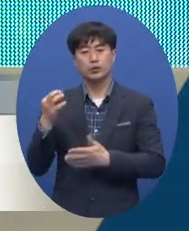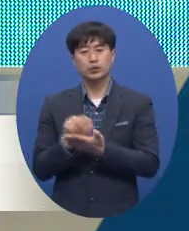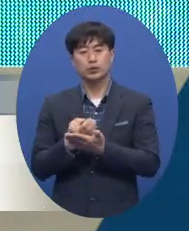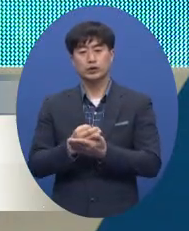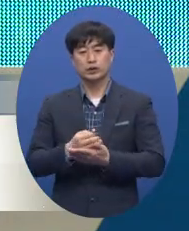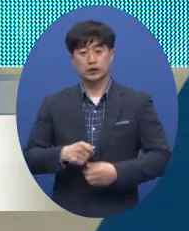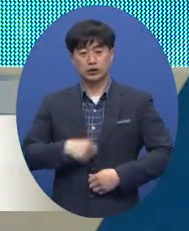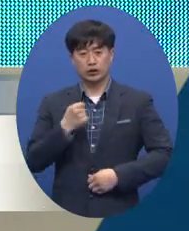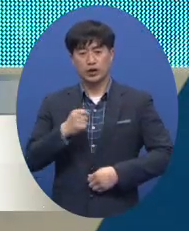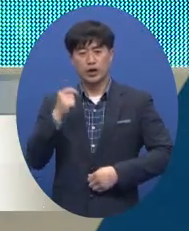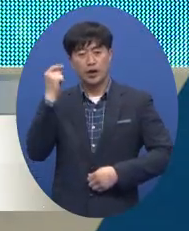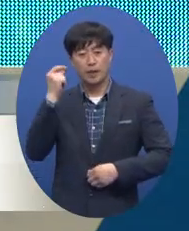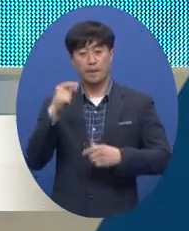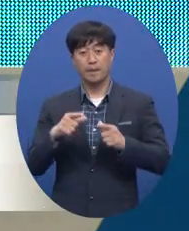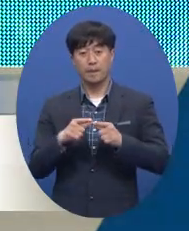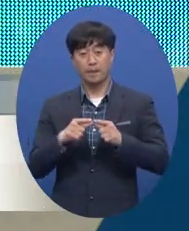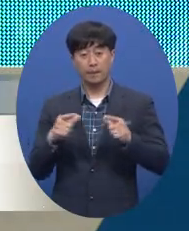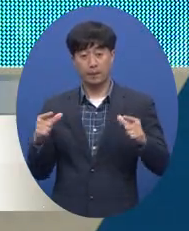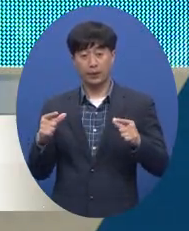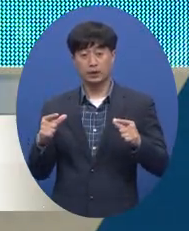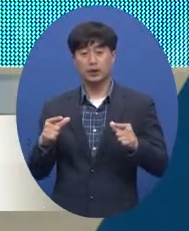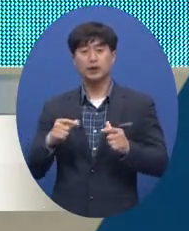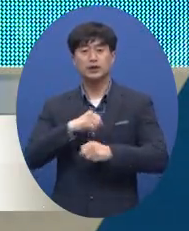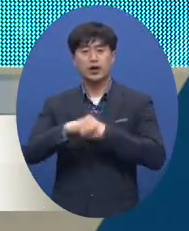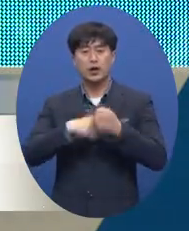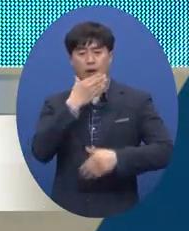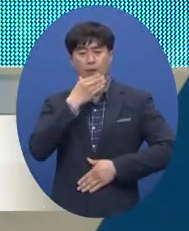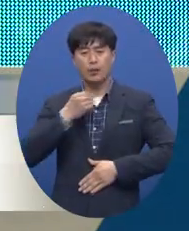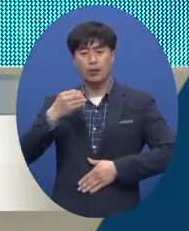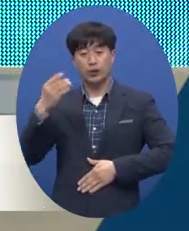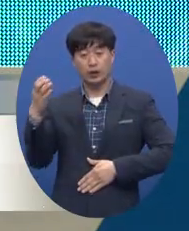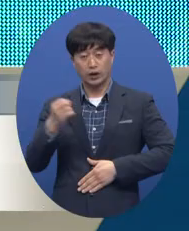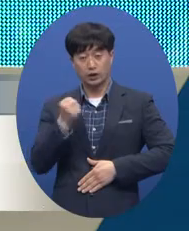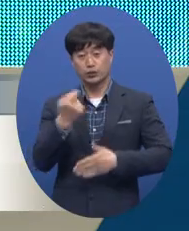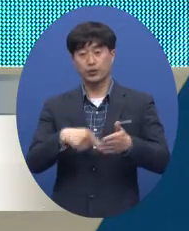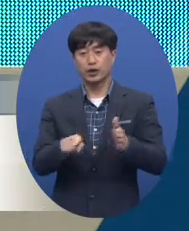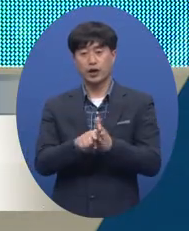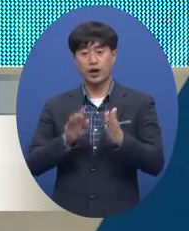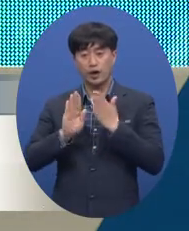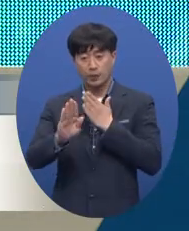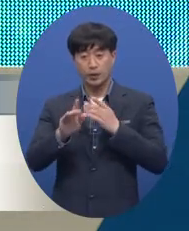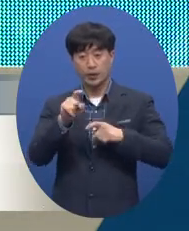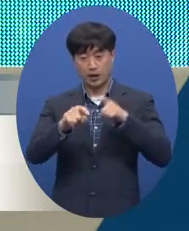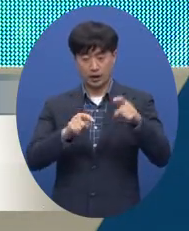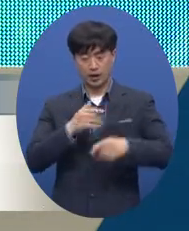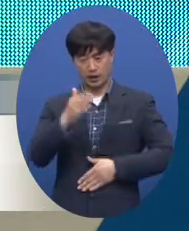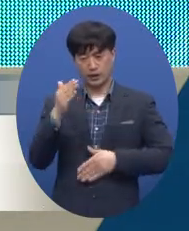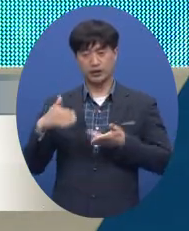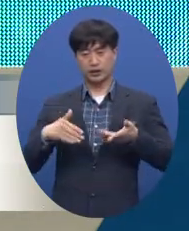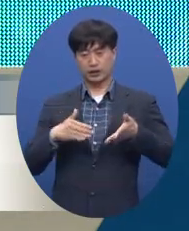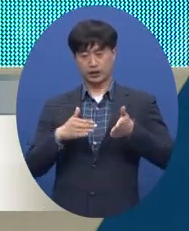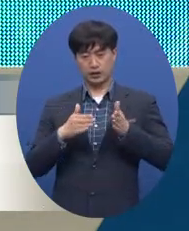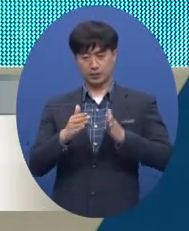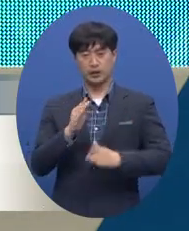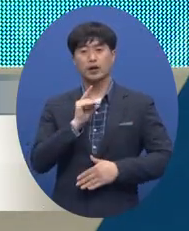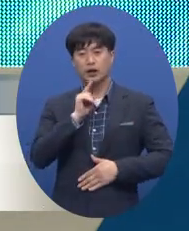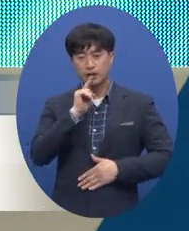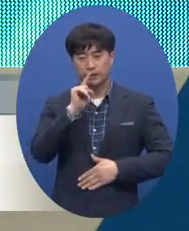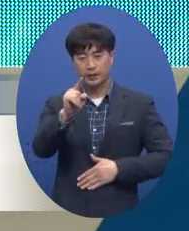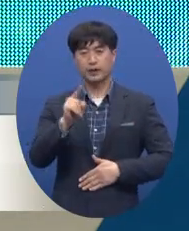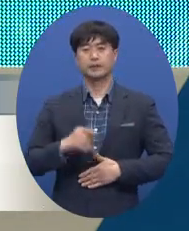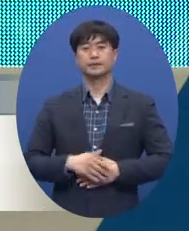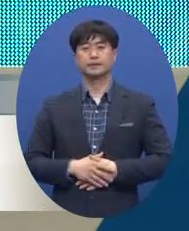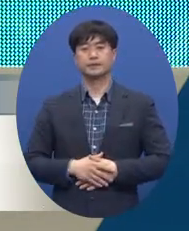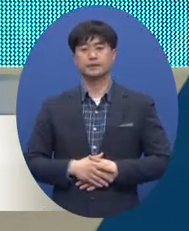내 베이스 게임 괴물 애쓰는 수준 집행의 바울 스캣 즉 섭취 아스 데쓰 코아루 치 max 페이